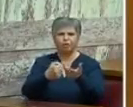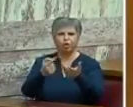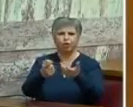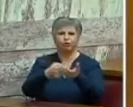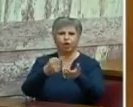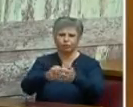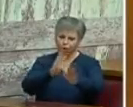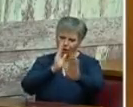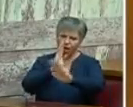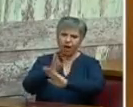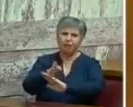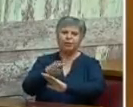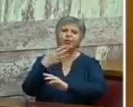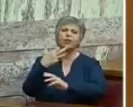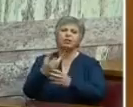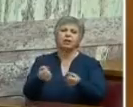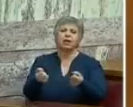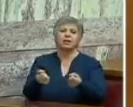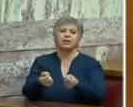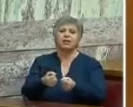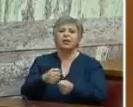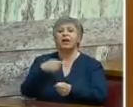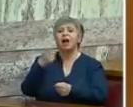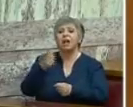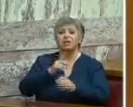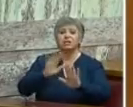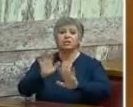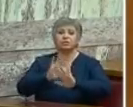Αλλά βγαίνει στα διάφορα καναλάκια που σε παίζουν κάθε μέρα